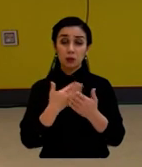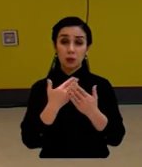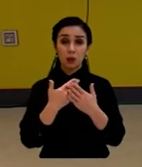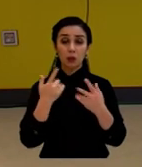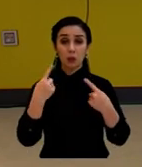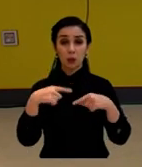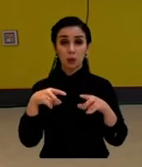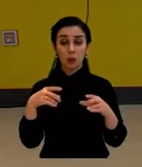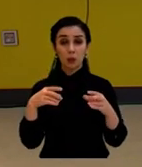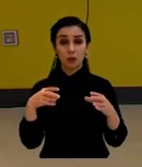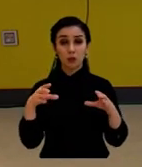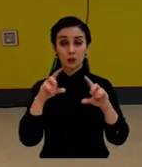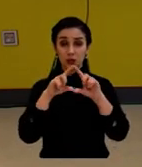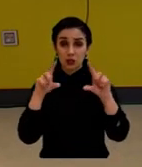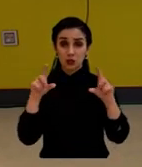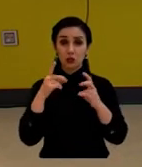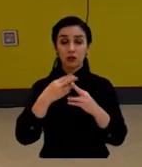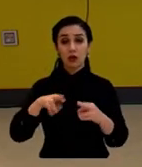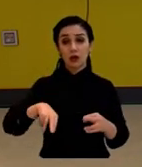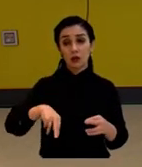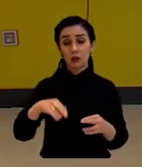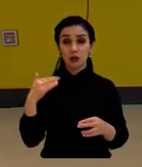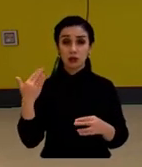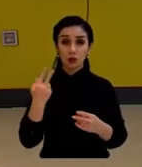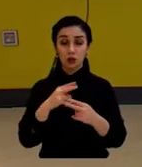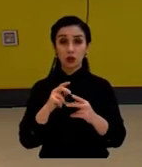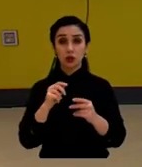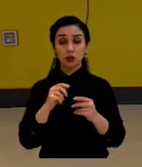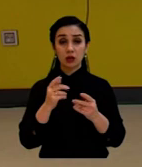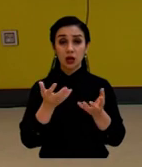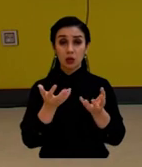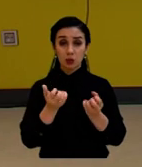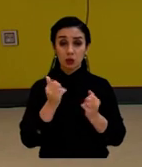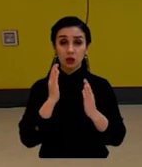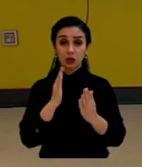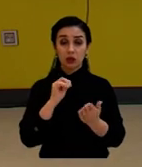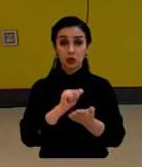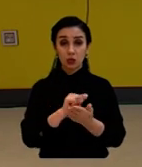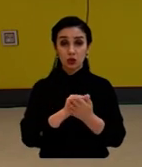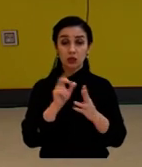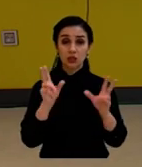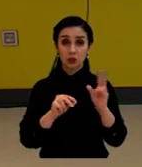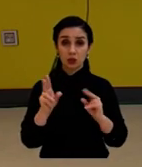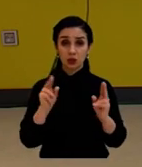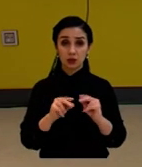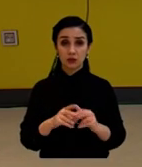muassasa yoki tashkilot rahbari tomonidan yuritiladigan, qabul qilinadigan hujjat hisoblanadi.